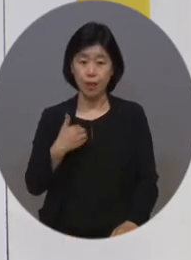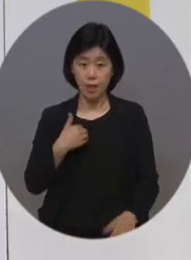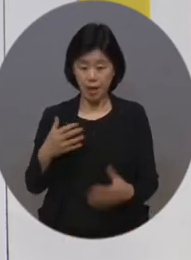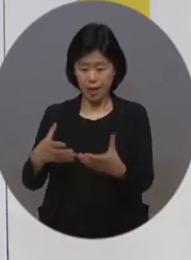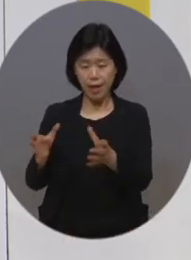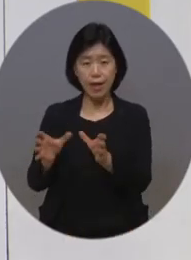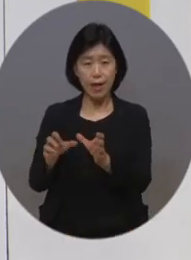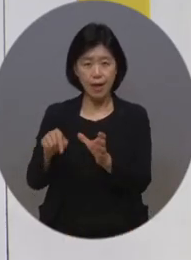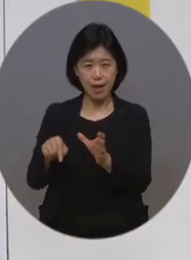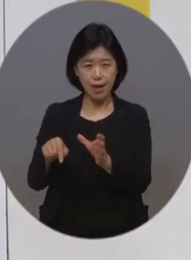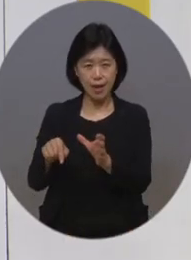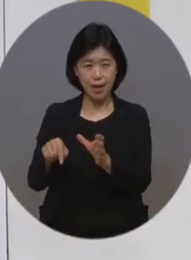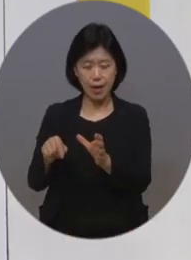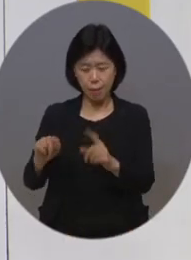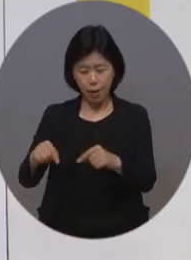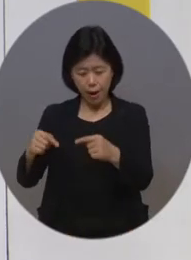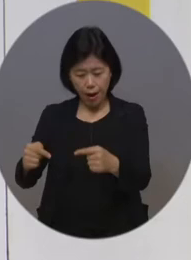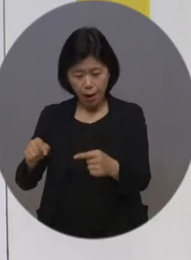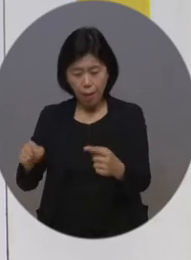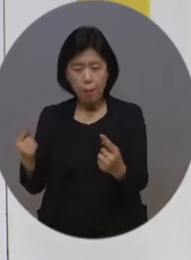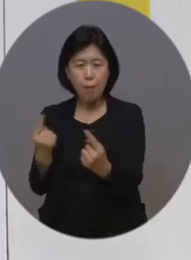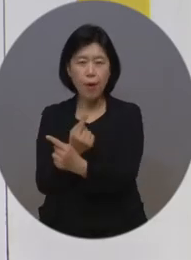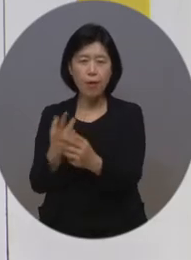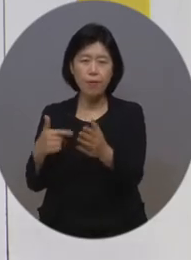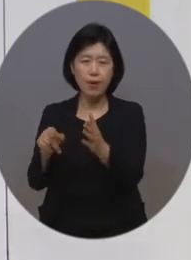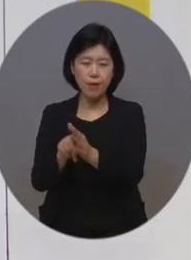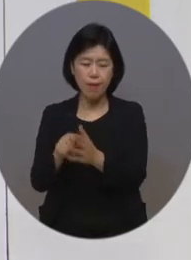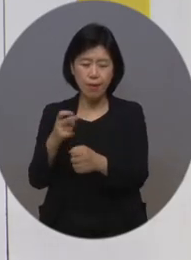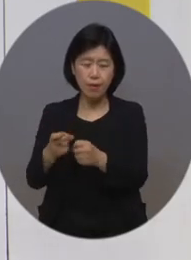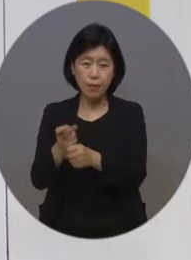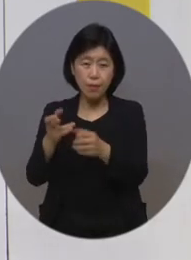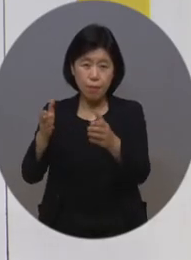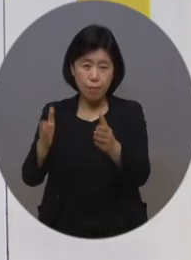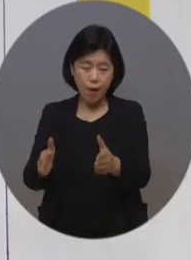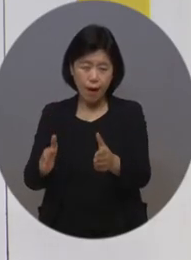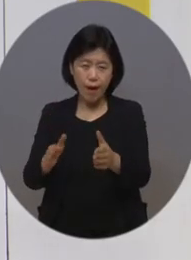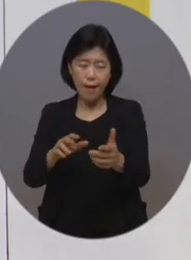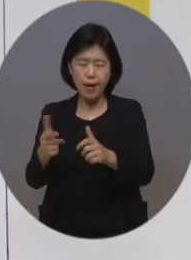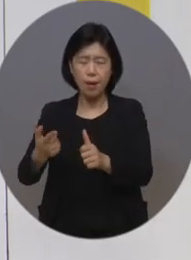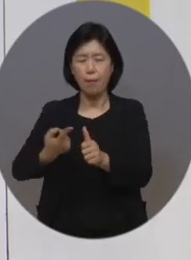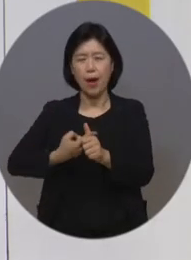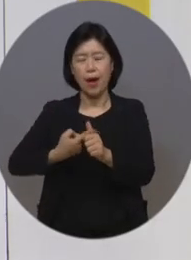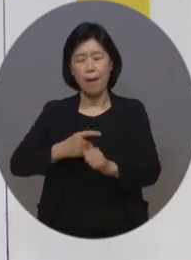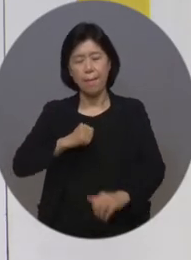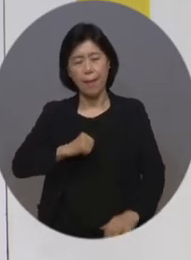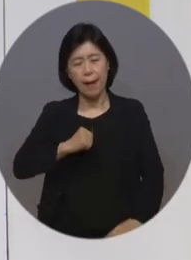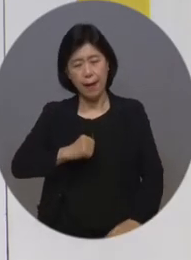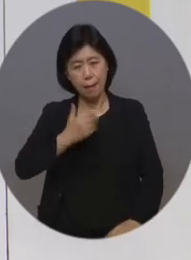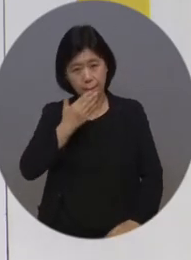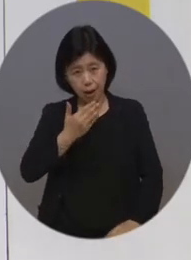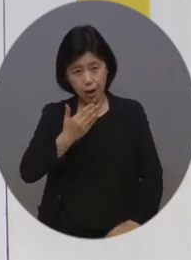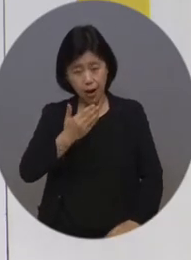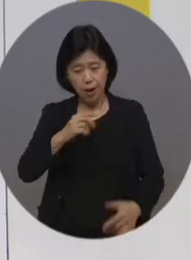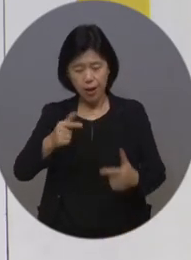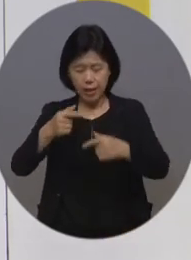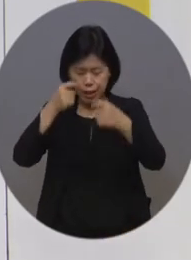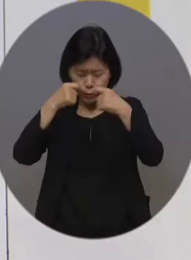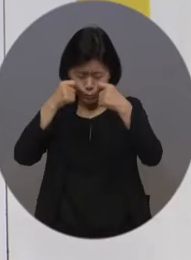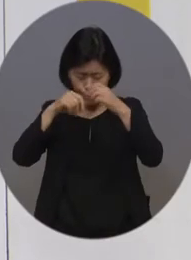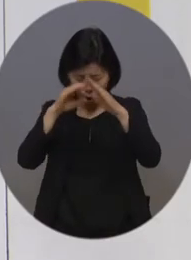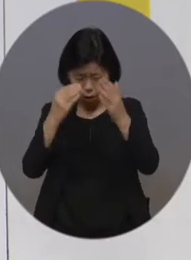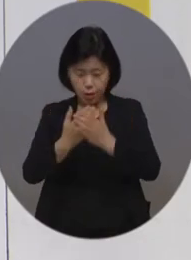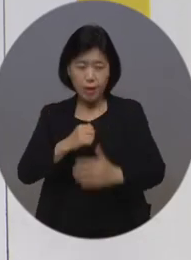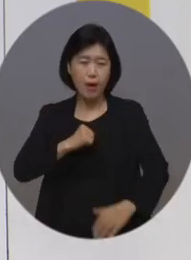12년 동안 온몸을 던져서 이상 온갖 어려움과 비난과 소수파 로서 의 설움을 다 겪으면서 해